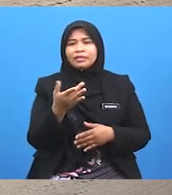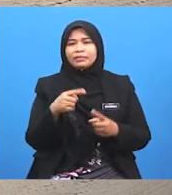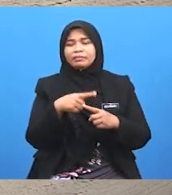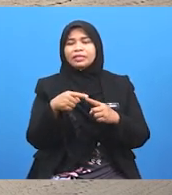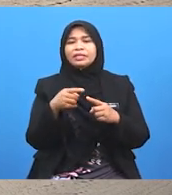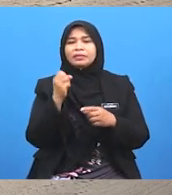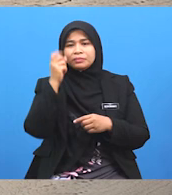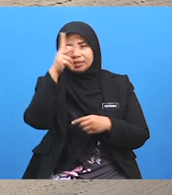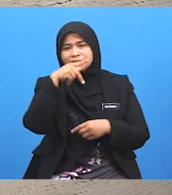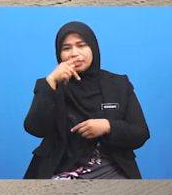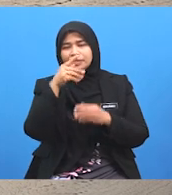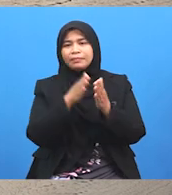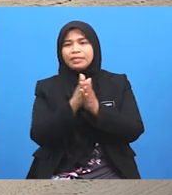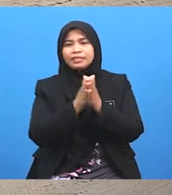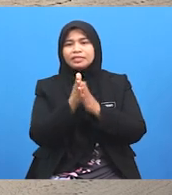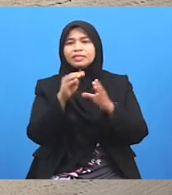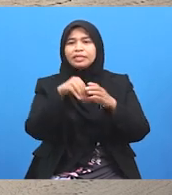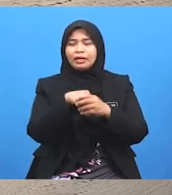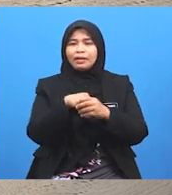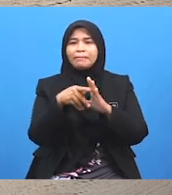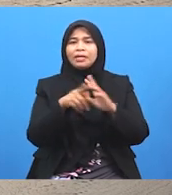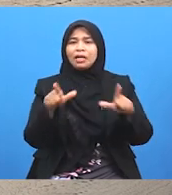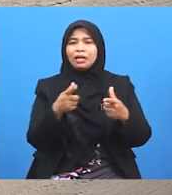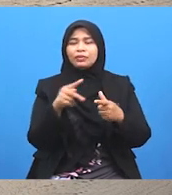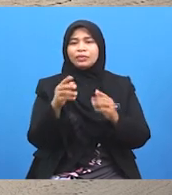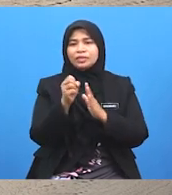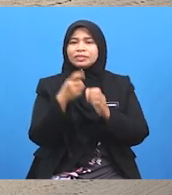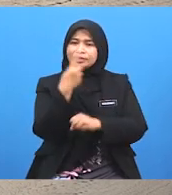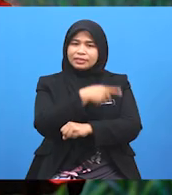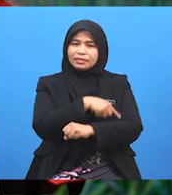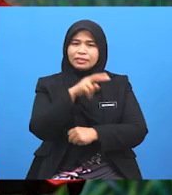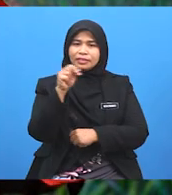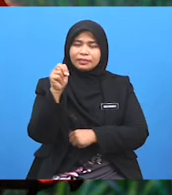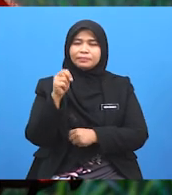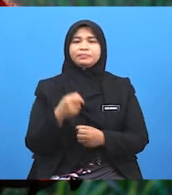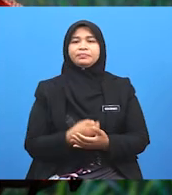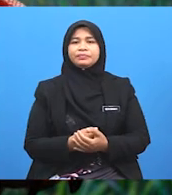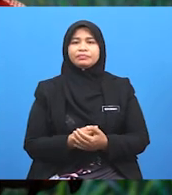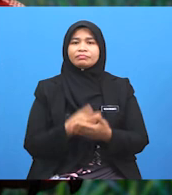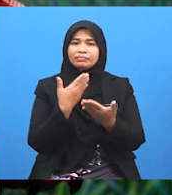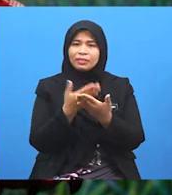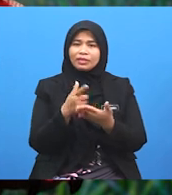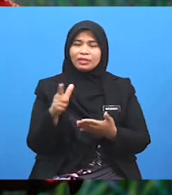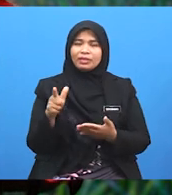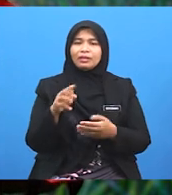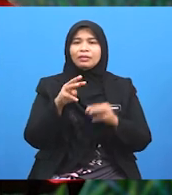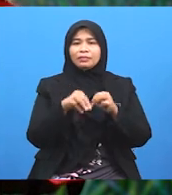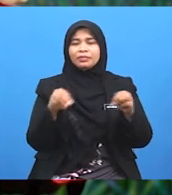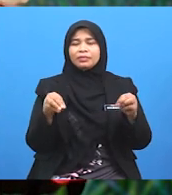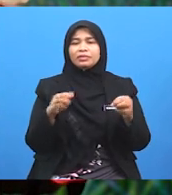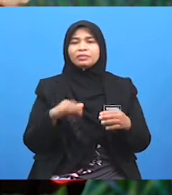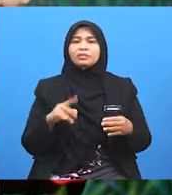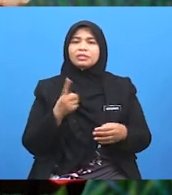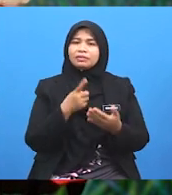apabila bersikap rajin dalam perlakuan seharian. Baiklah, murid-murid, sebelum kita